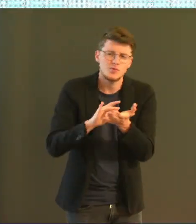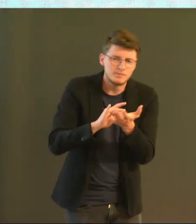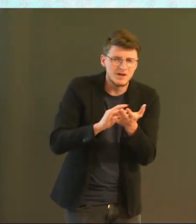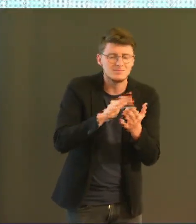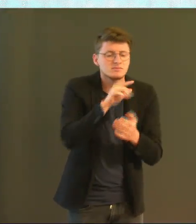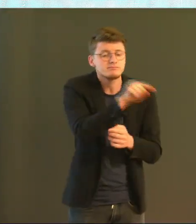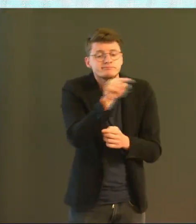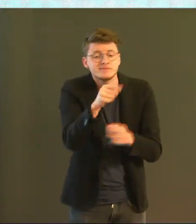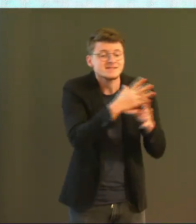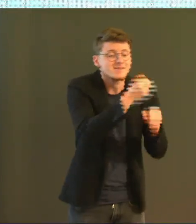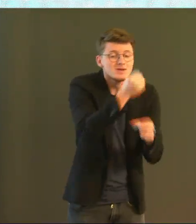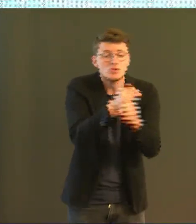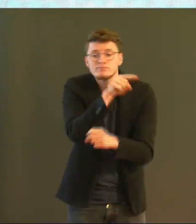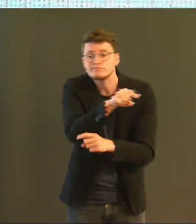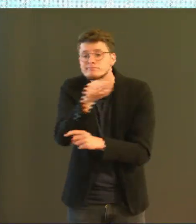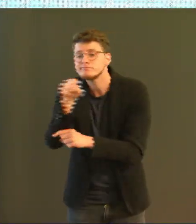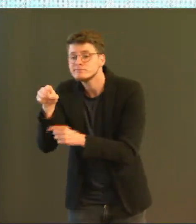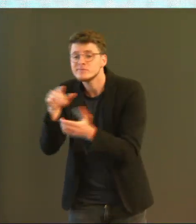dame